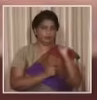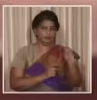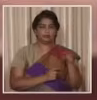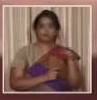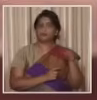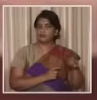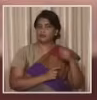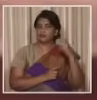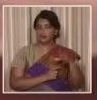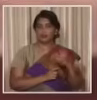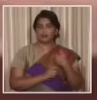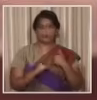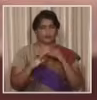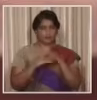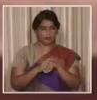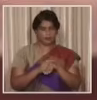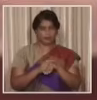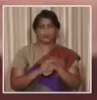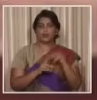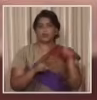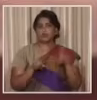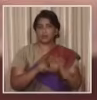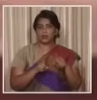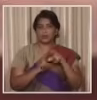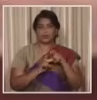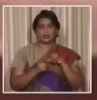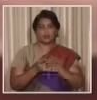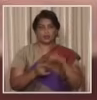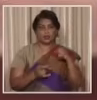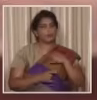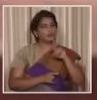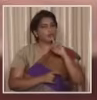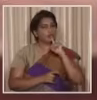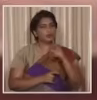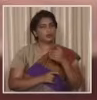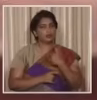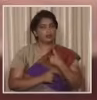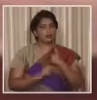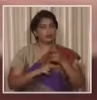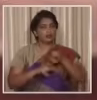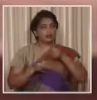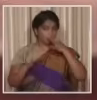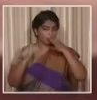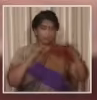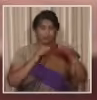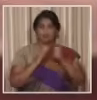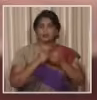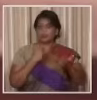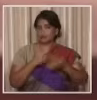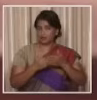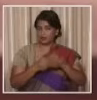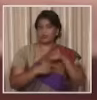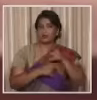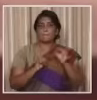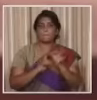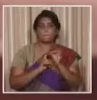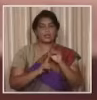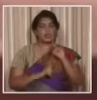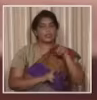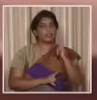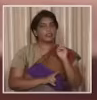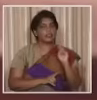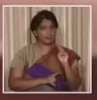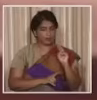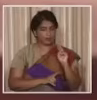තමයි ගරු කතානායකතුමනි අපි මැදිහත් වෙන්නේ. ඒ අනුව මම ප්‍රාදේශීය ලේකම්තුමියගේ ඉල්ලීමක් කරනවා අපි ගත්ත තීන්දුව මැනුම් කටයුතු කරලා ඉදි කරන්න. එතන පර්චස් 120ක්